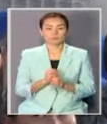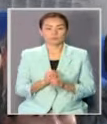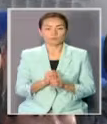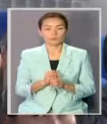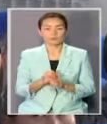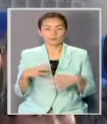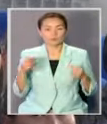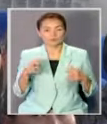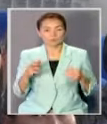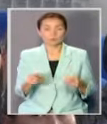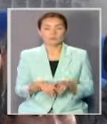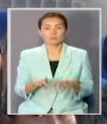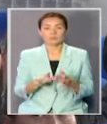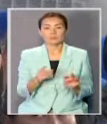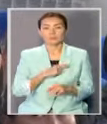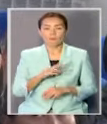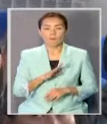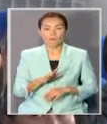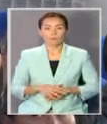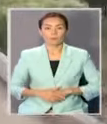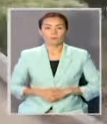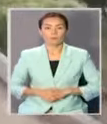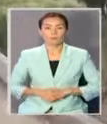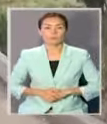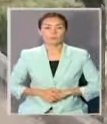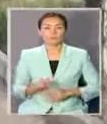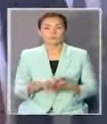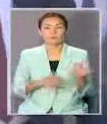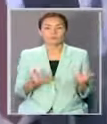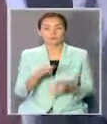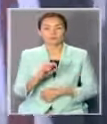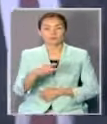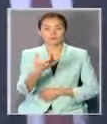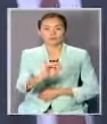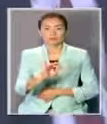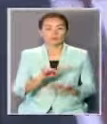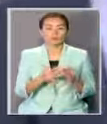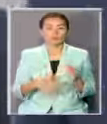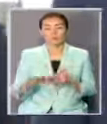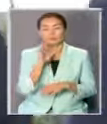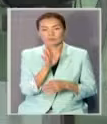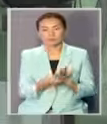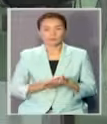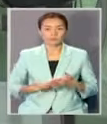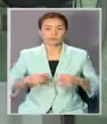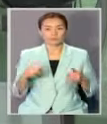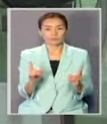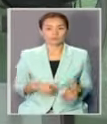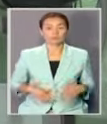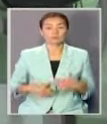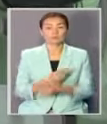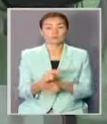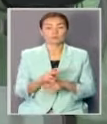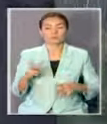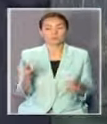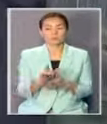Көп өшеді, өшкеннен кейін интернет жасамай қалады. Одан бөлек Таңдай және Жалғансай ауылдарына су тазарту қондырғысын да жаңарту